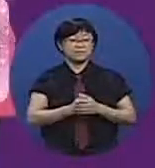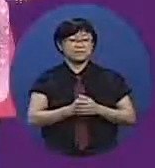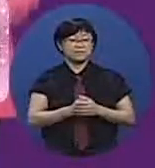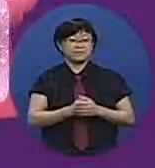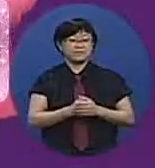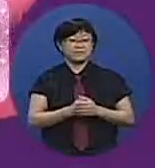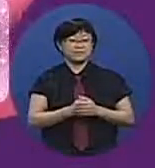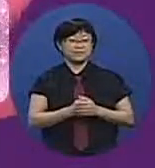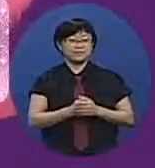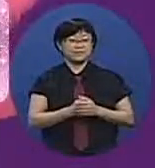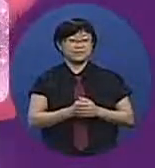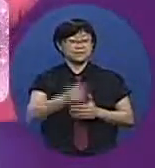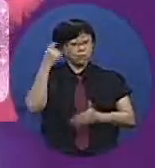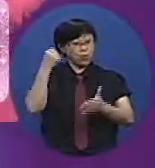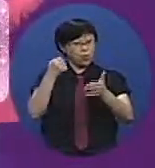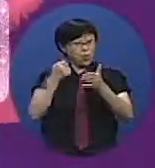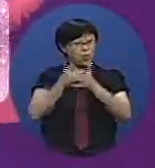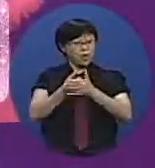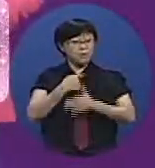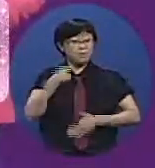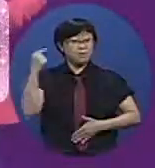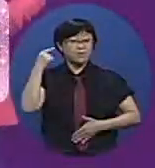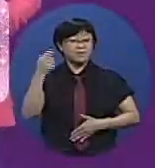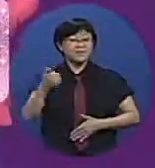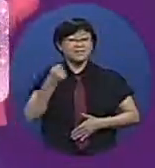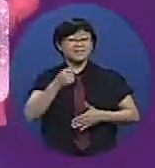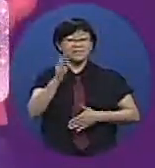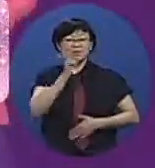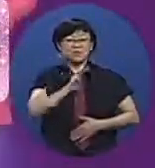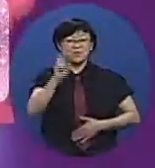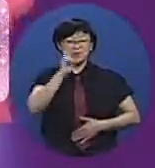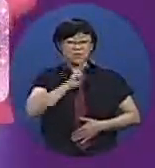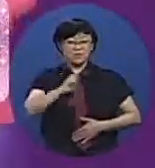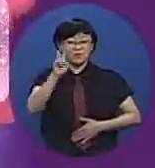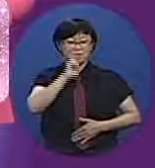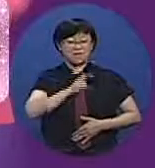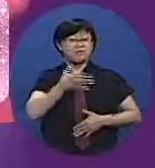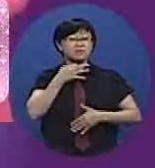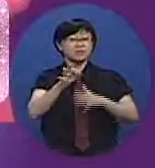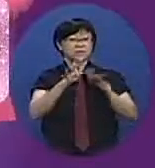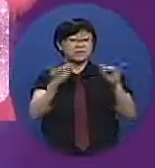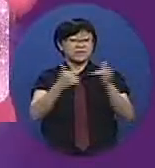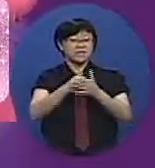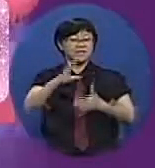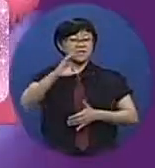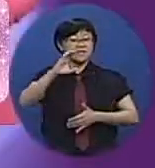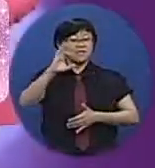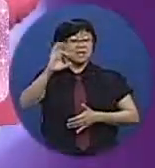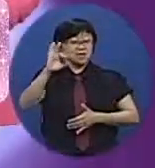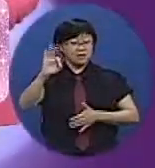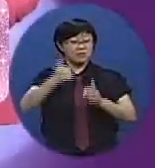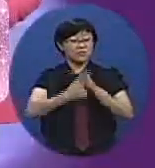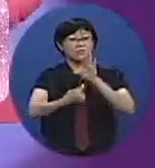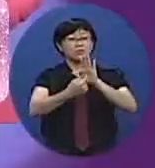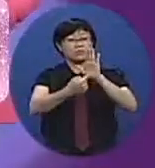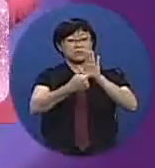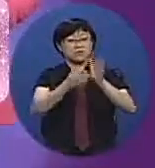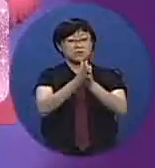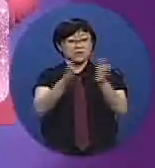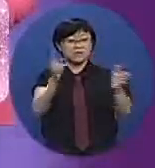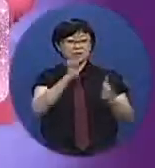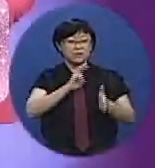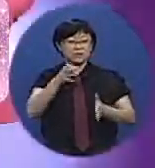트로트. 특유의 허스키한 보이스로 인기를 끌었으며 CF 모델로 데뷔한